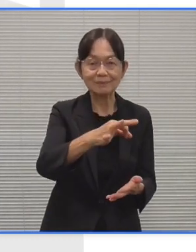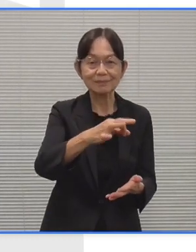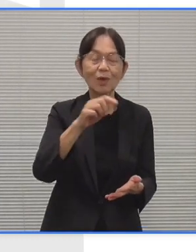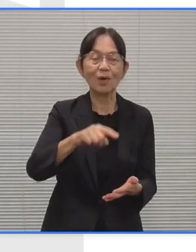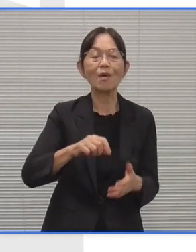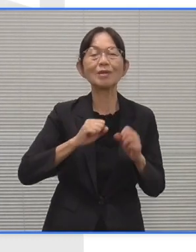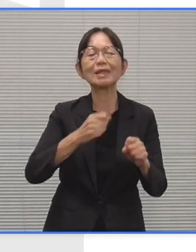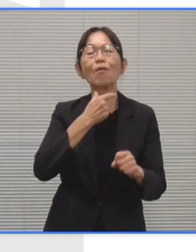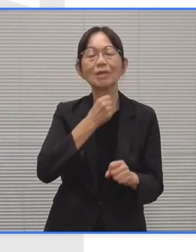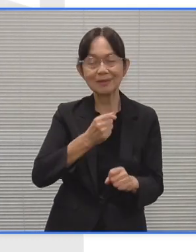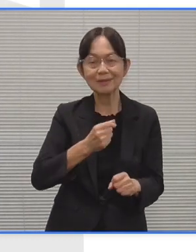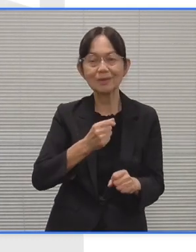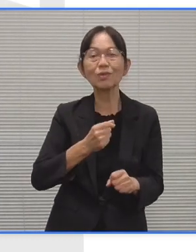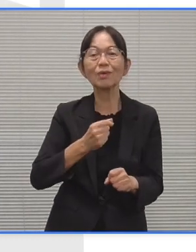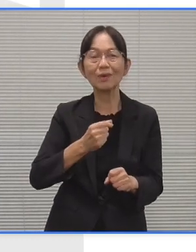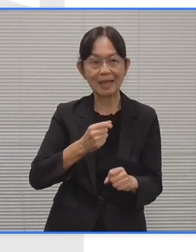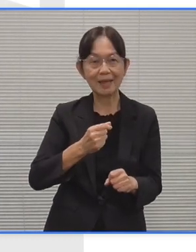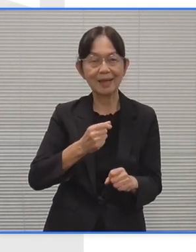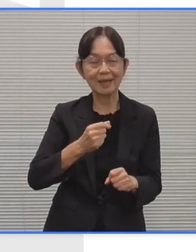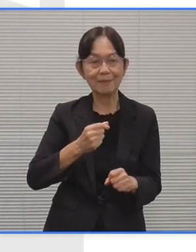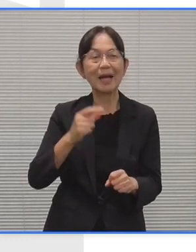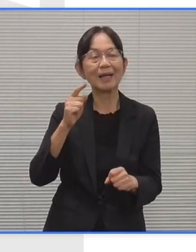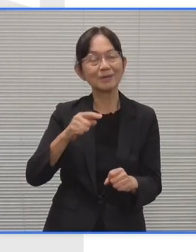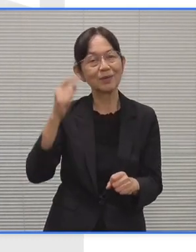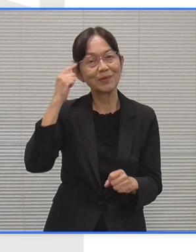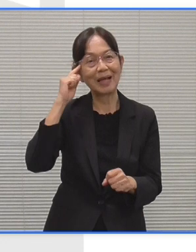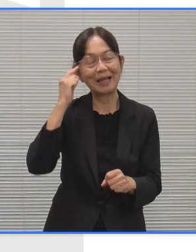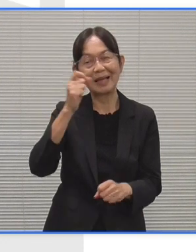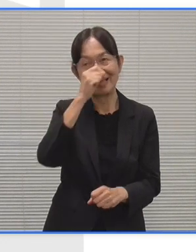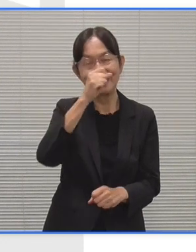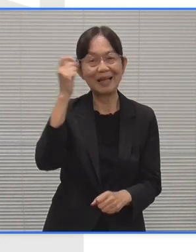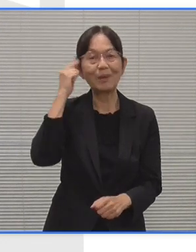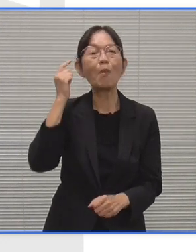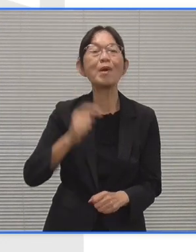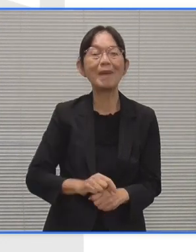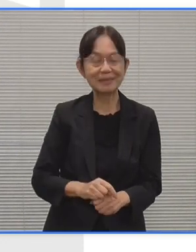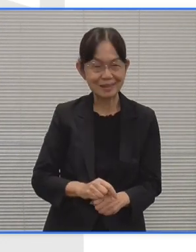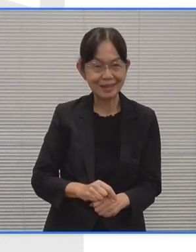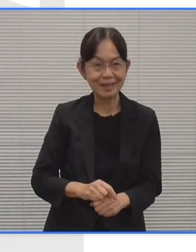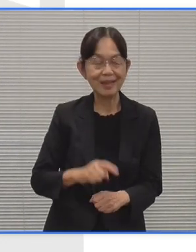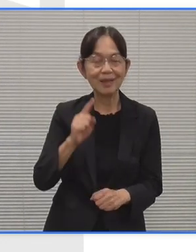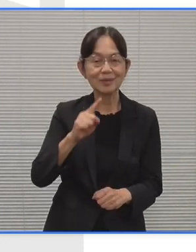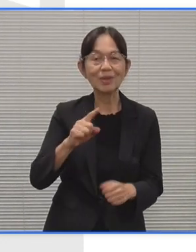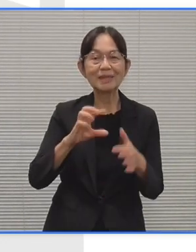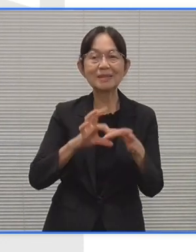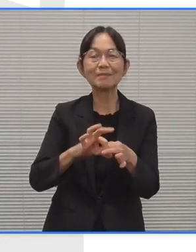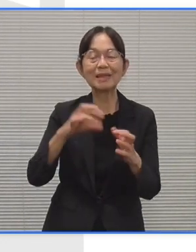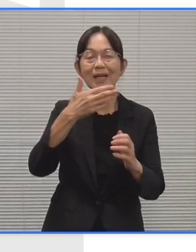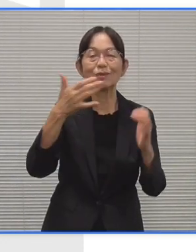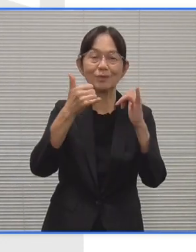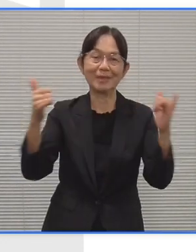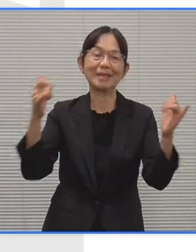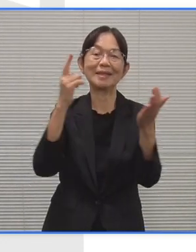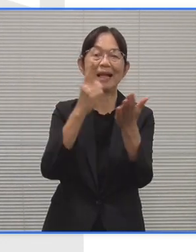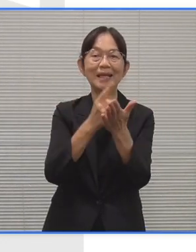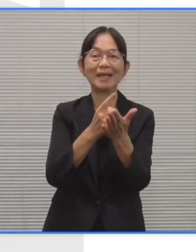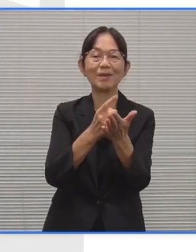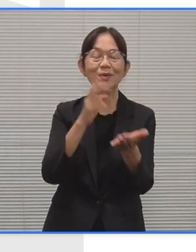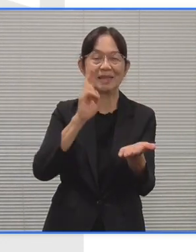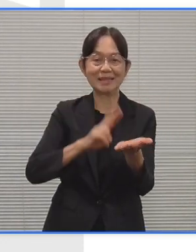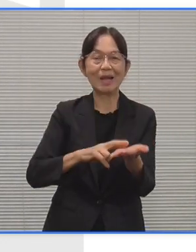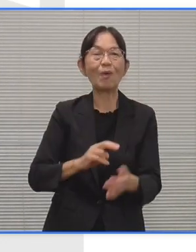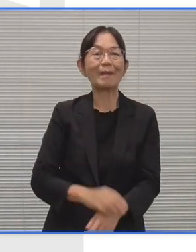なことがいいかなと考えまして、投票については区民の方にしております